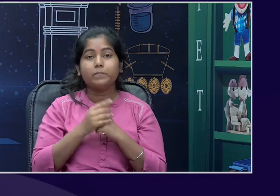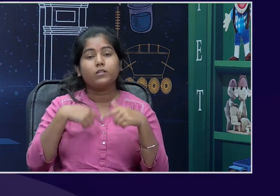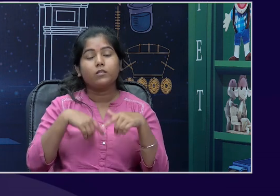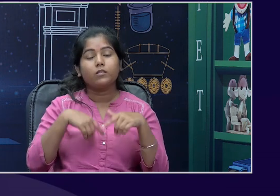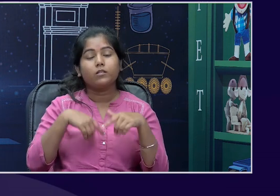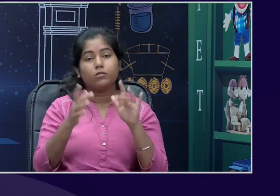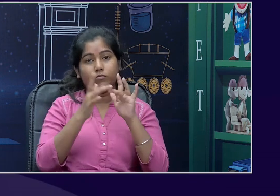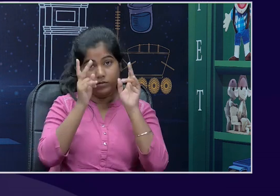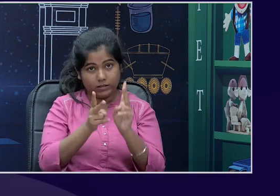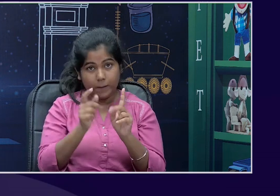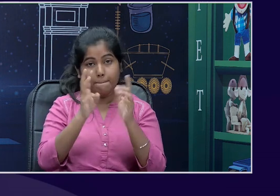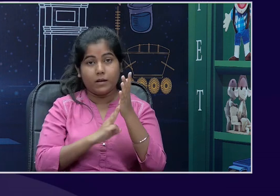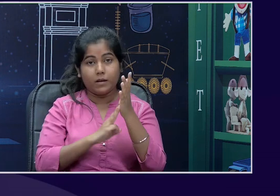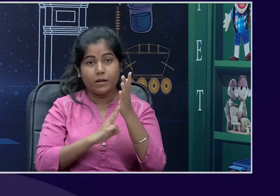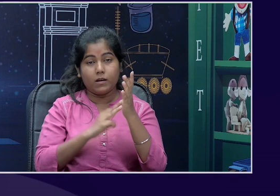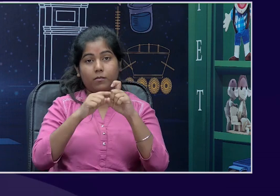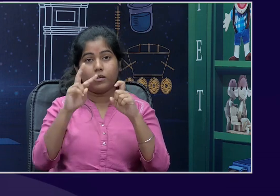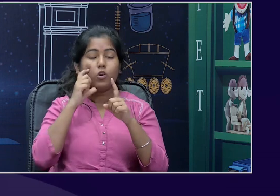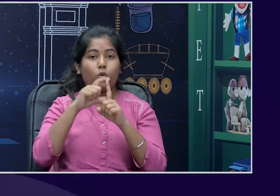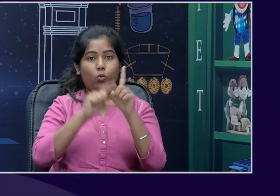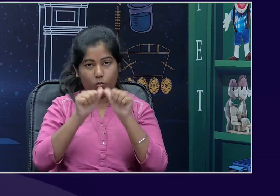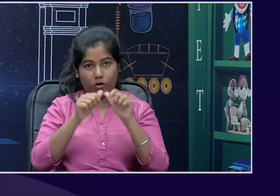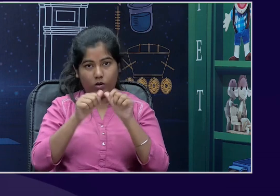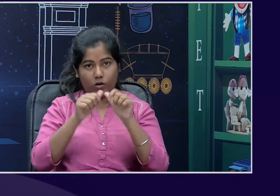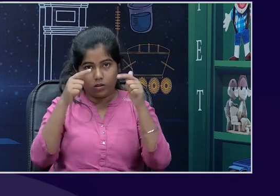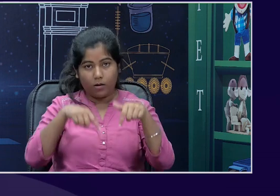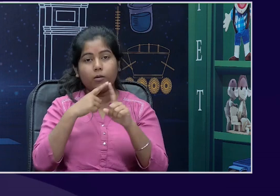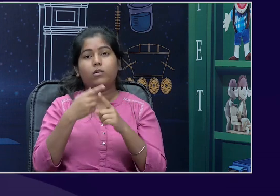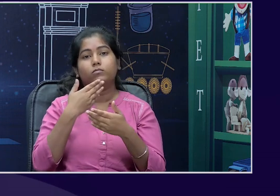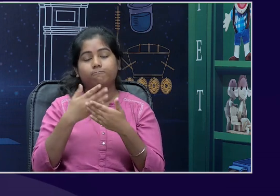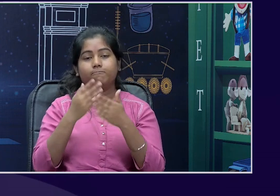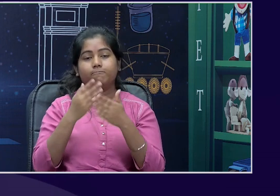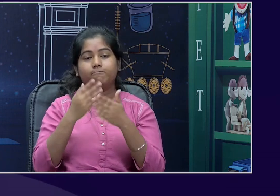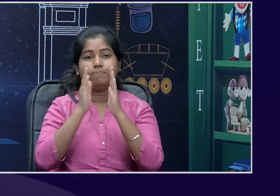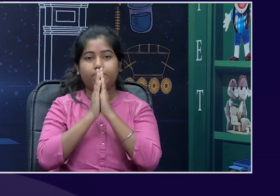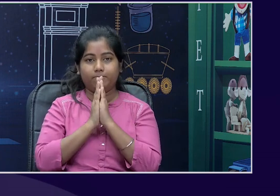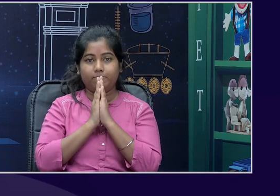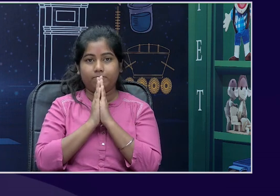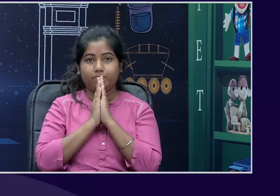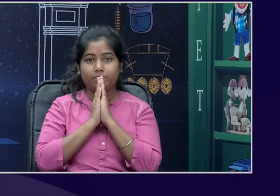बने रहिए पीएमए विद्या चैनल पर और इसी के साथ मुझे रेणु भट्ट को दीजिए इजाजत, नमस्कार।